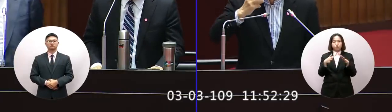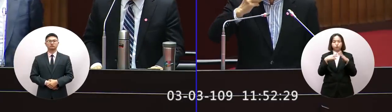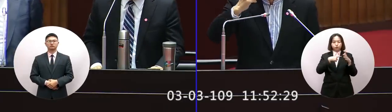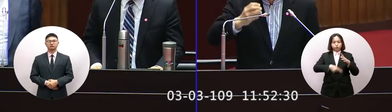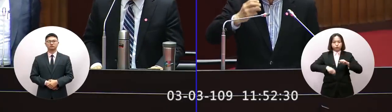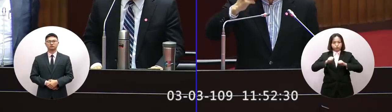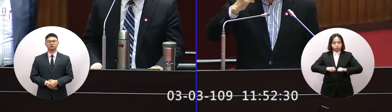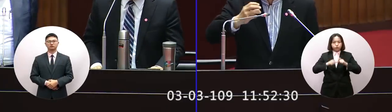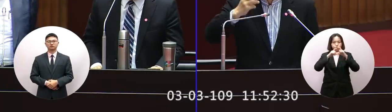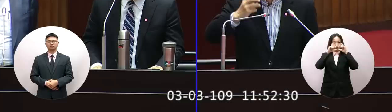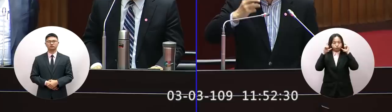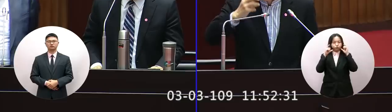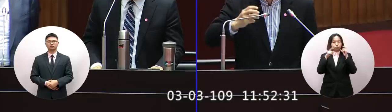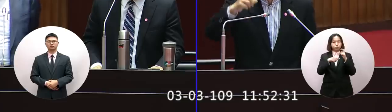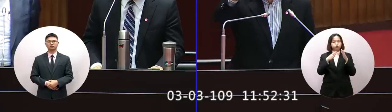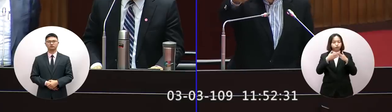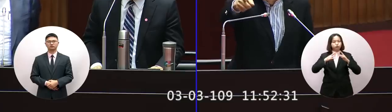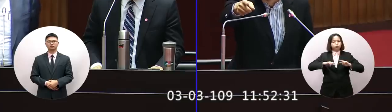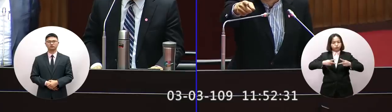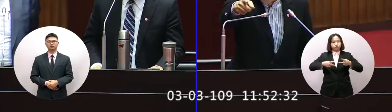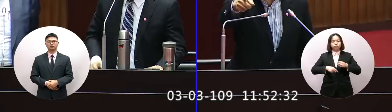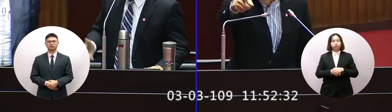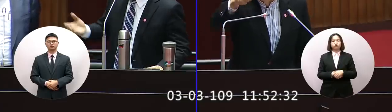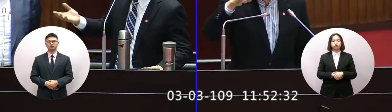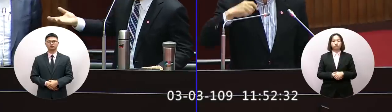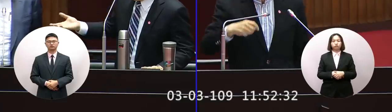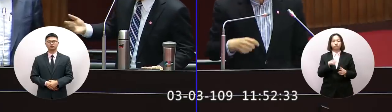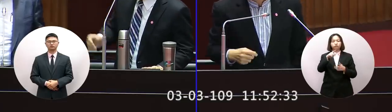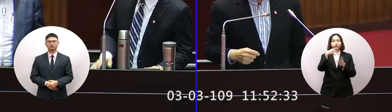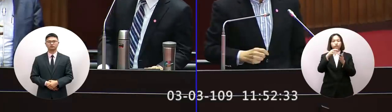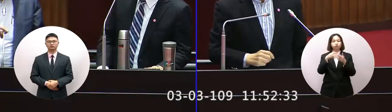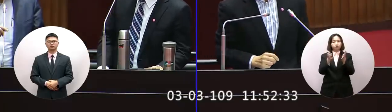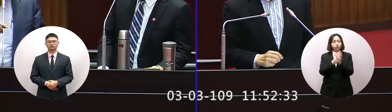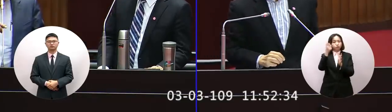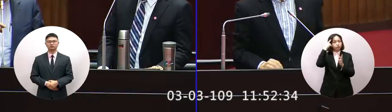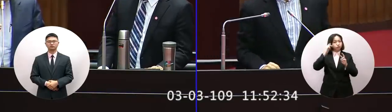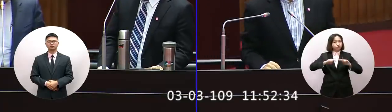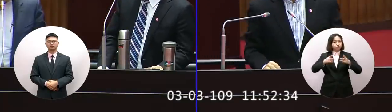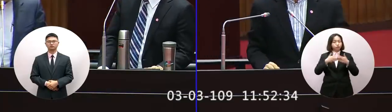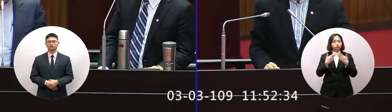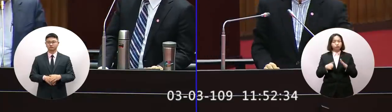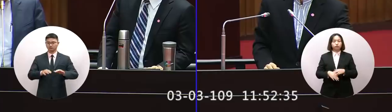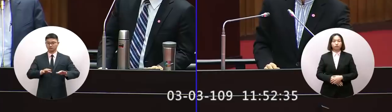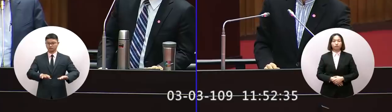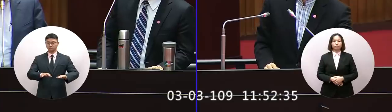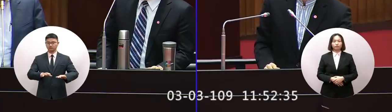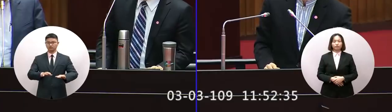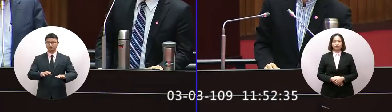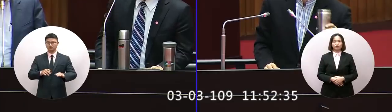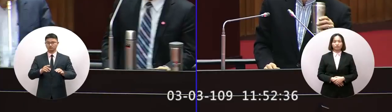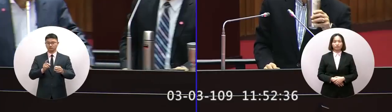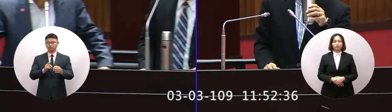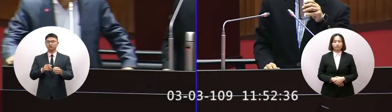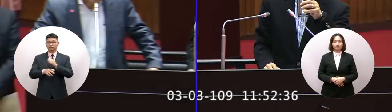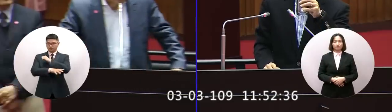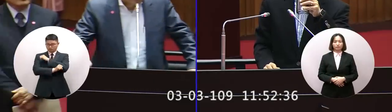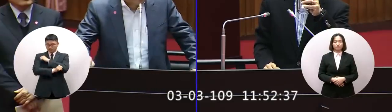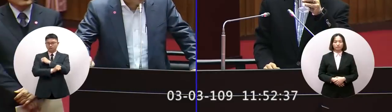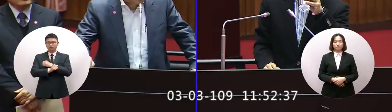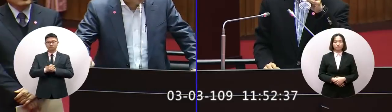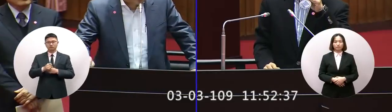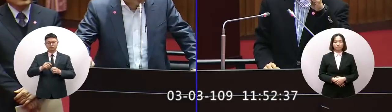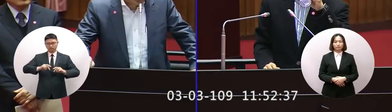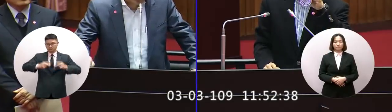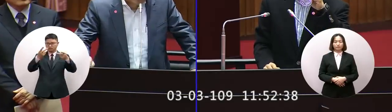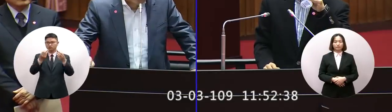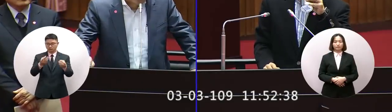康的人不戴口罩這個要改部長你說一下要改嗎基本上大方向是沒有變啦那